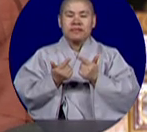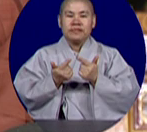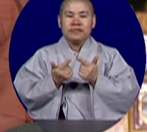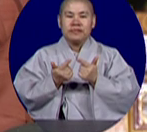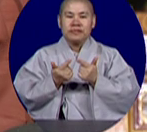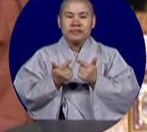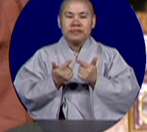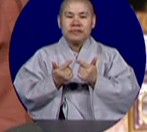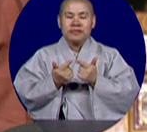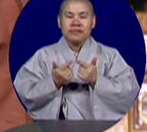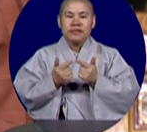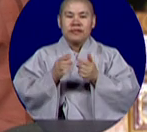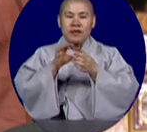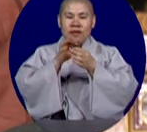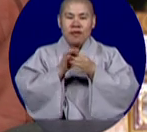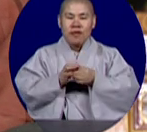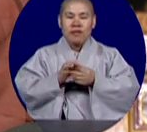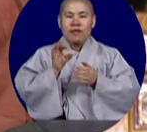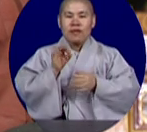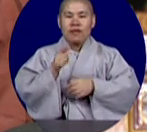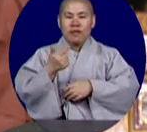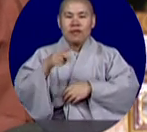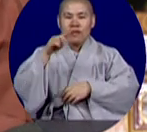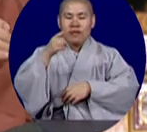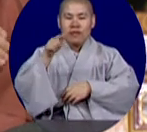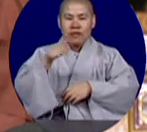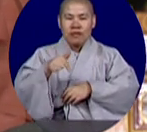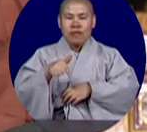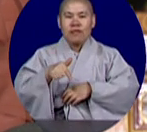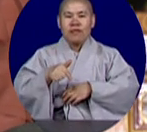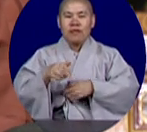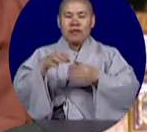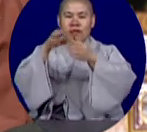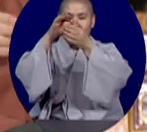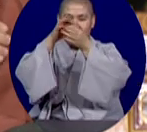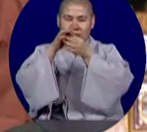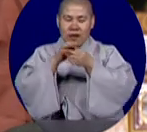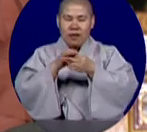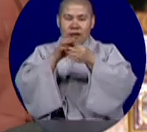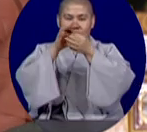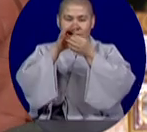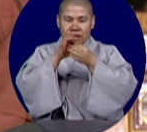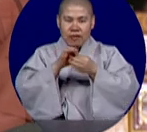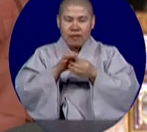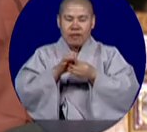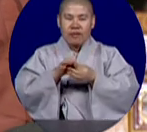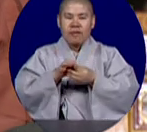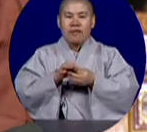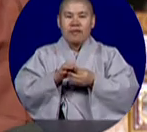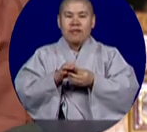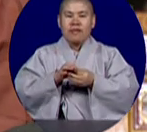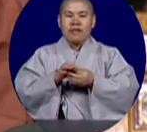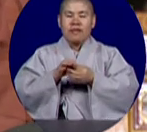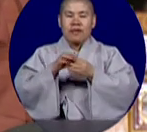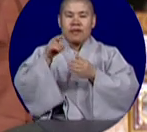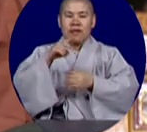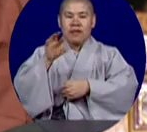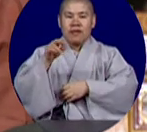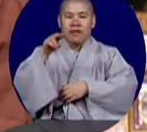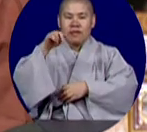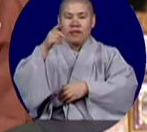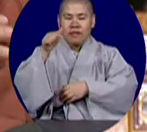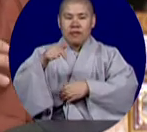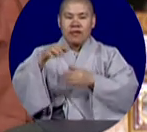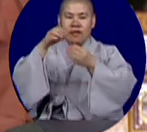이걸 연속체라고 합니다. 연속체. 연속성이 있는 거예요. 연속. 이걸 상속성이라고 그래요.